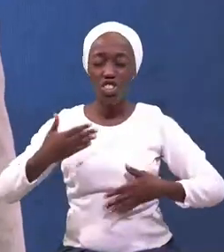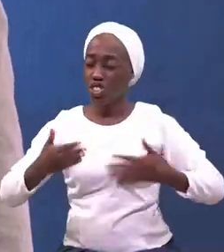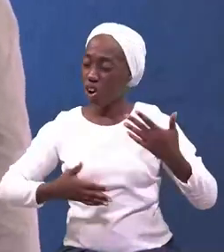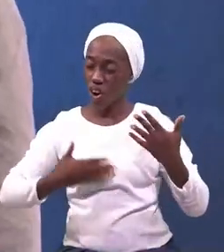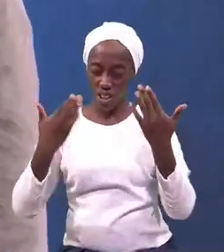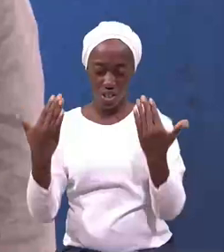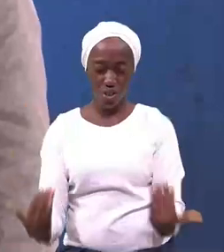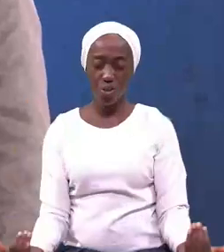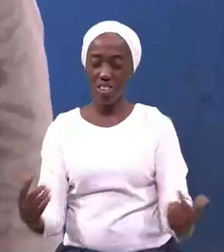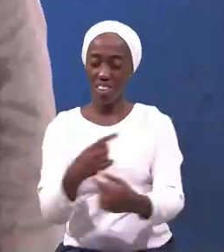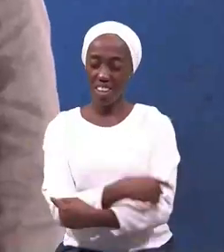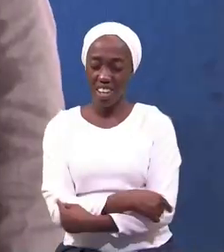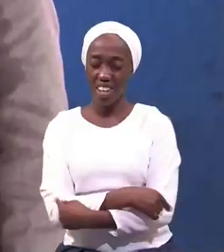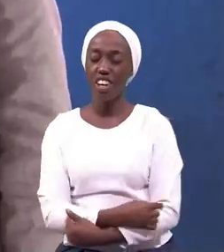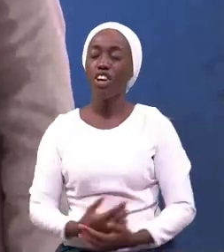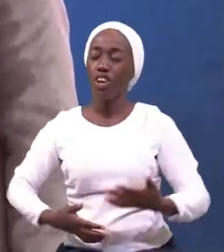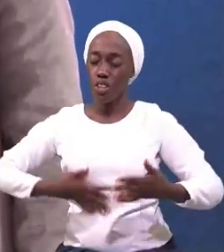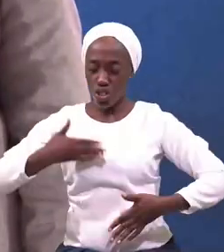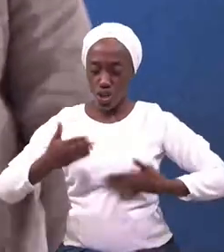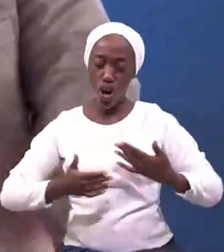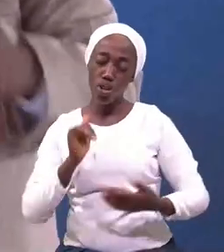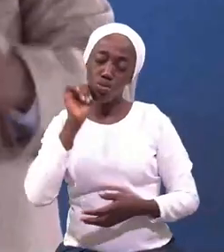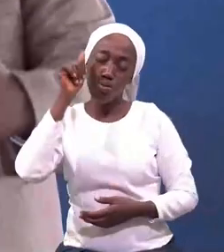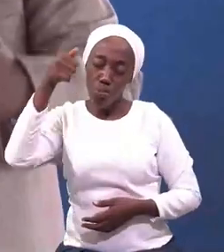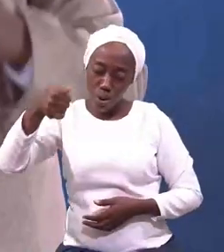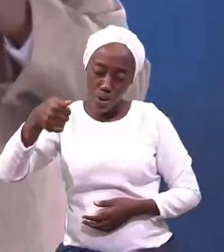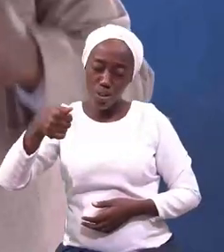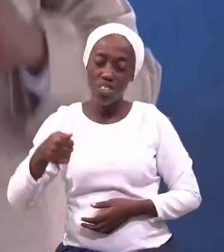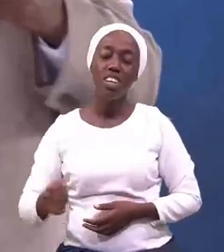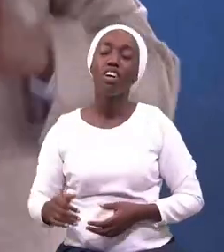La joie aujourd'hui. La joie demain.